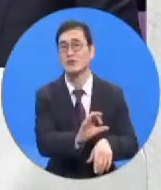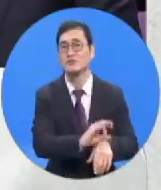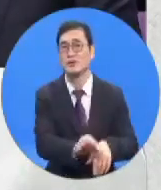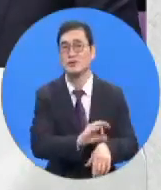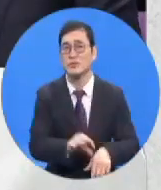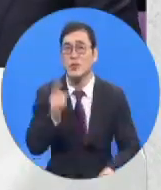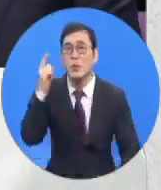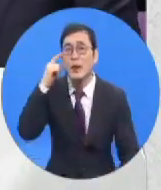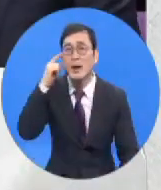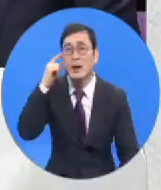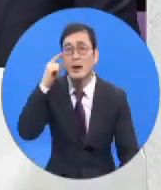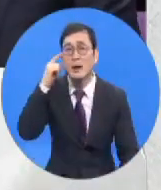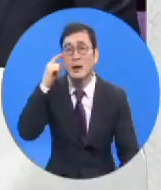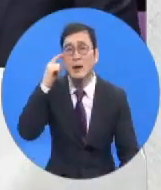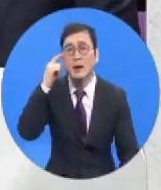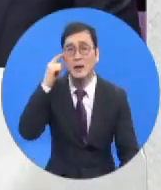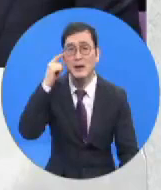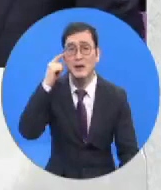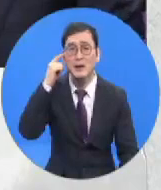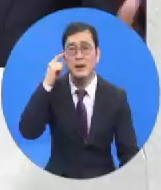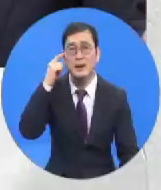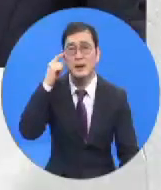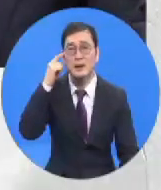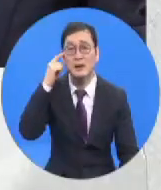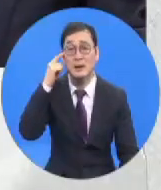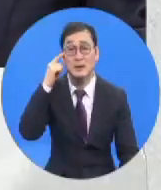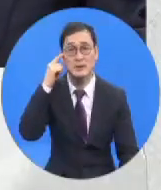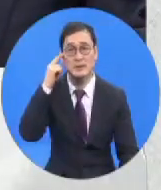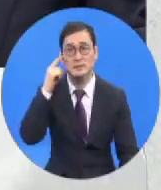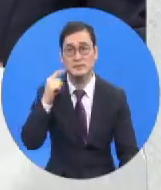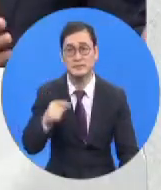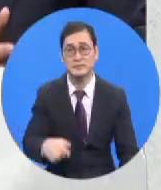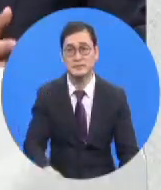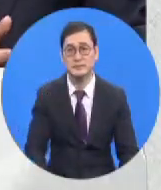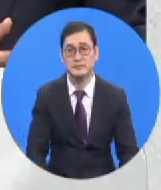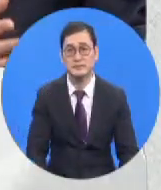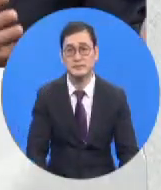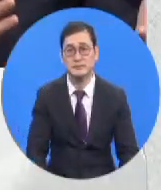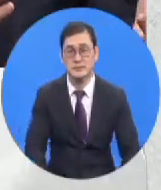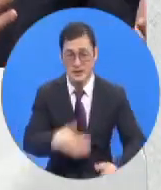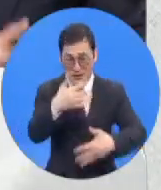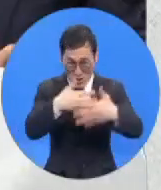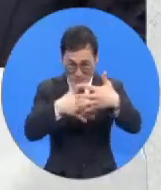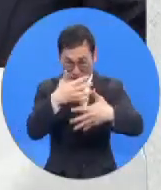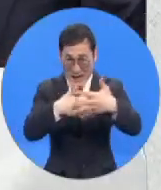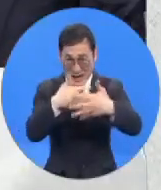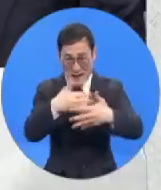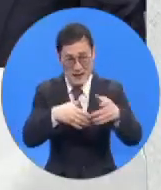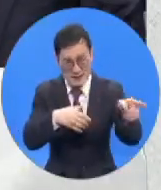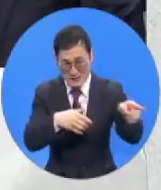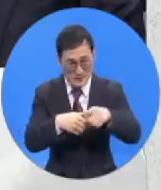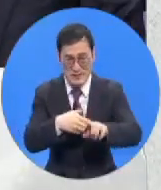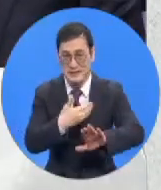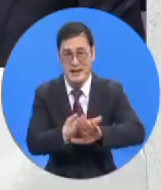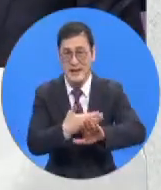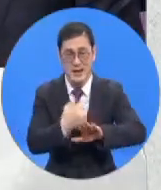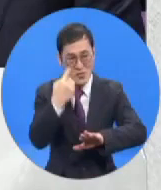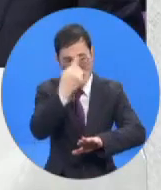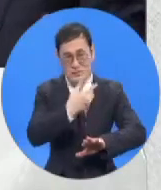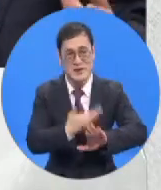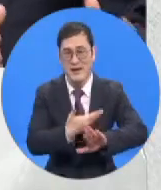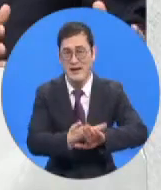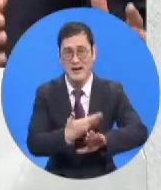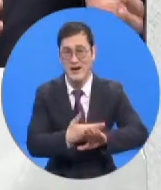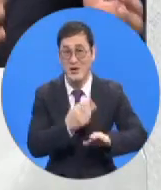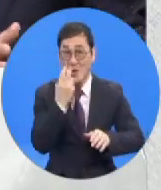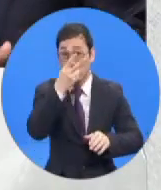않았는가? 가르마가 다르다고요? 가르마가 동영상에 달라서 성폭력에 대해 처벌하지 못했던 거 아닙니까?